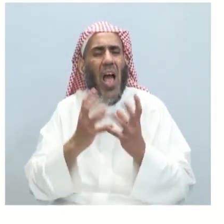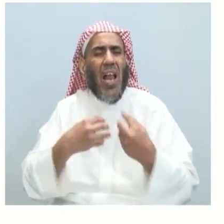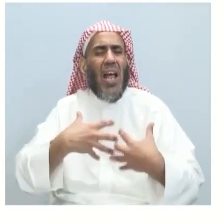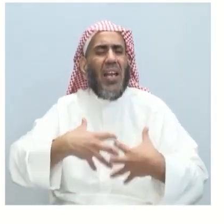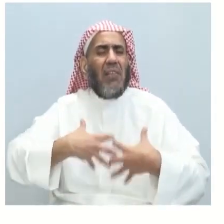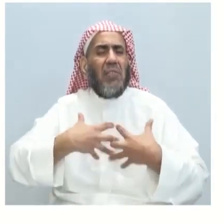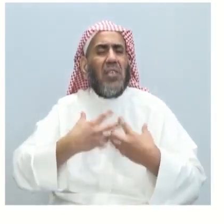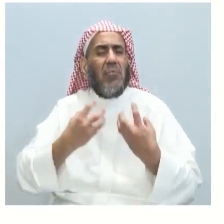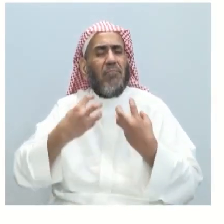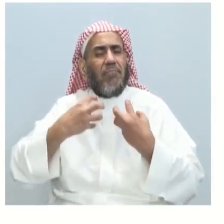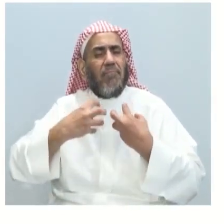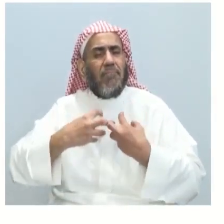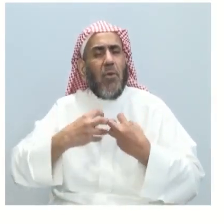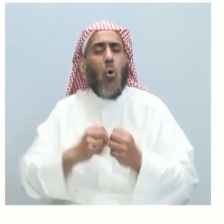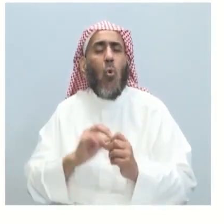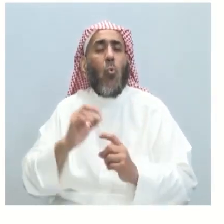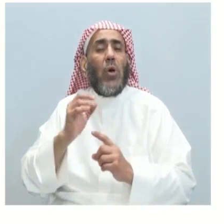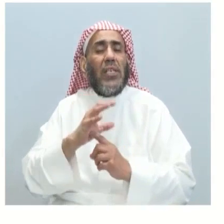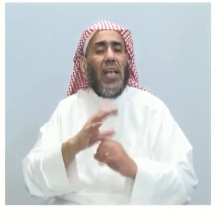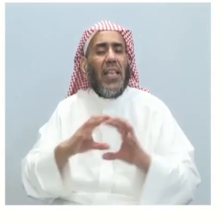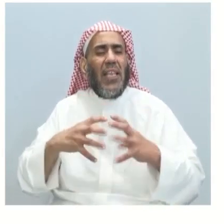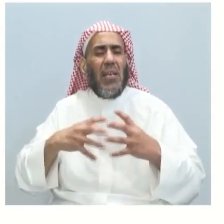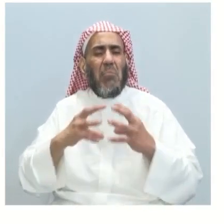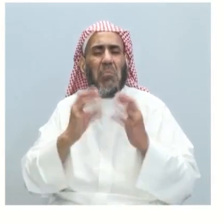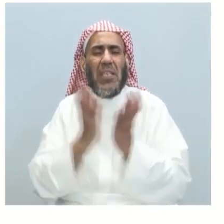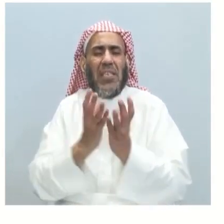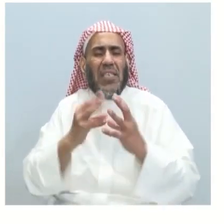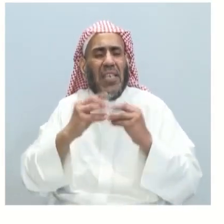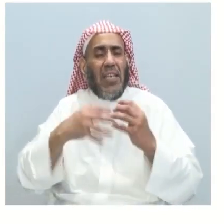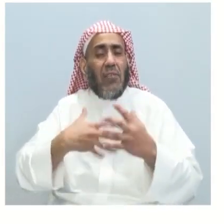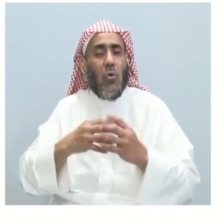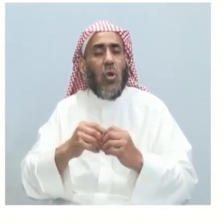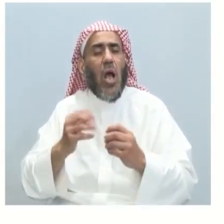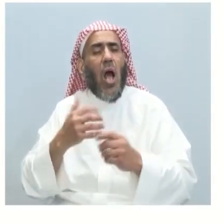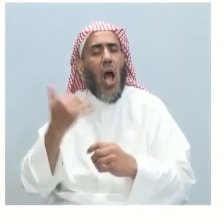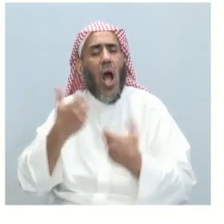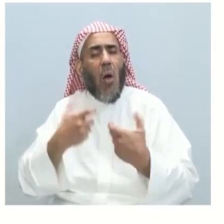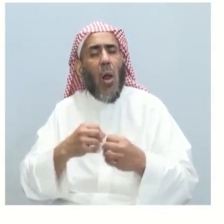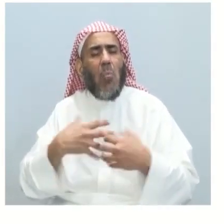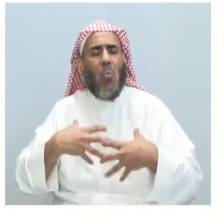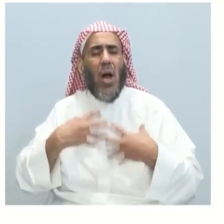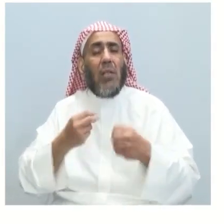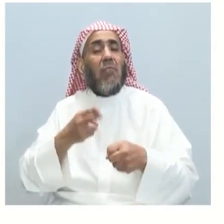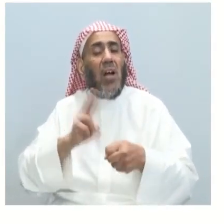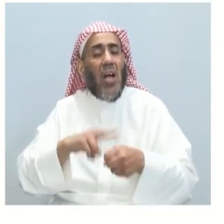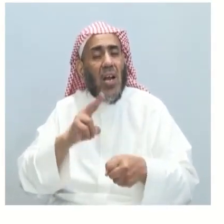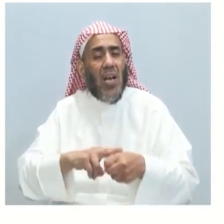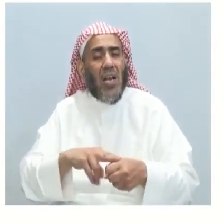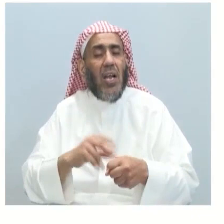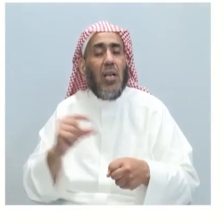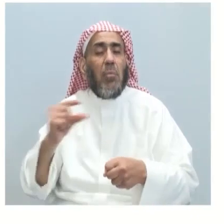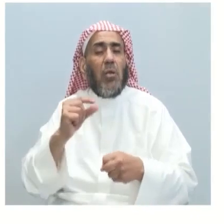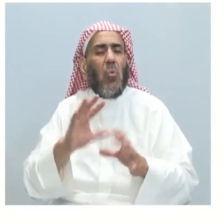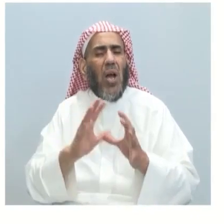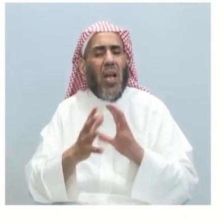التي التي تعتريه وكذلك التاثير بمدرسه التحليل النفسي في حديثه الشاعر حرص ان يعبر عن معاناته النفسيه فكرر هذه العبارات